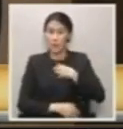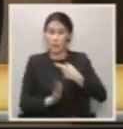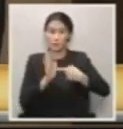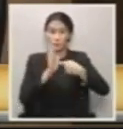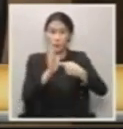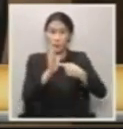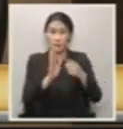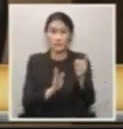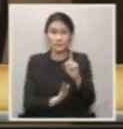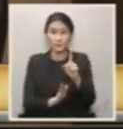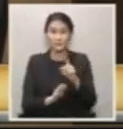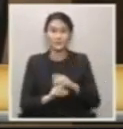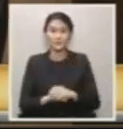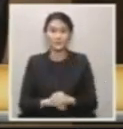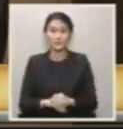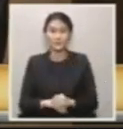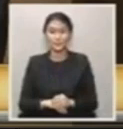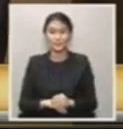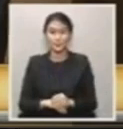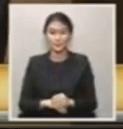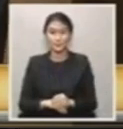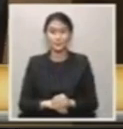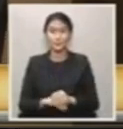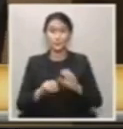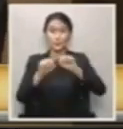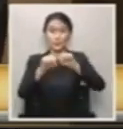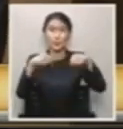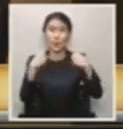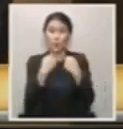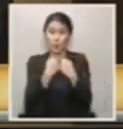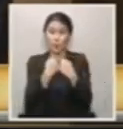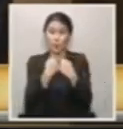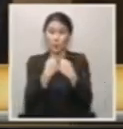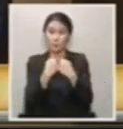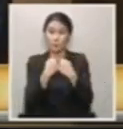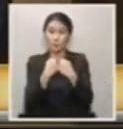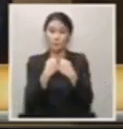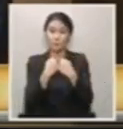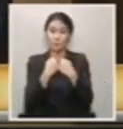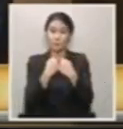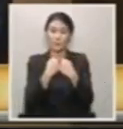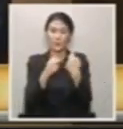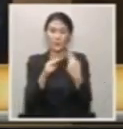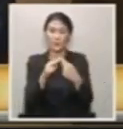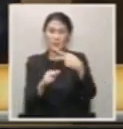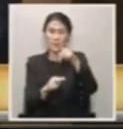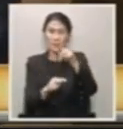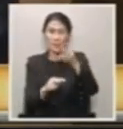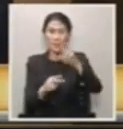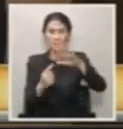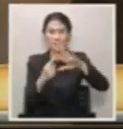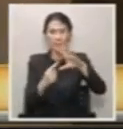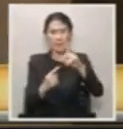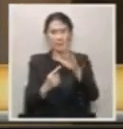ให้ฟังว่าสมาคมประชาคม คนตาบอด